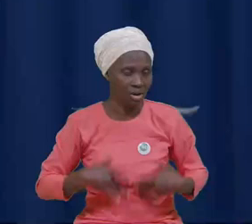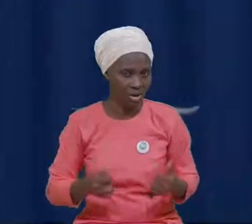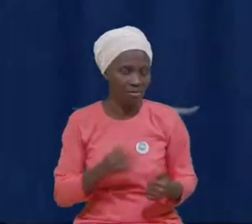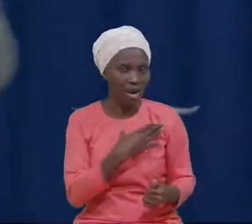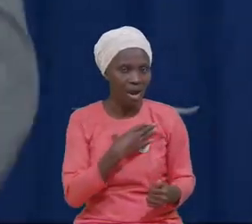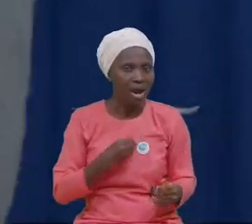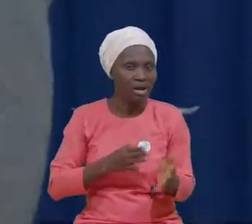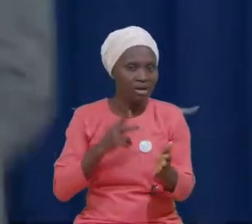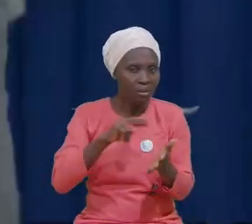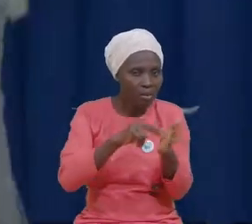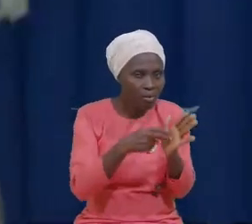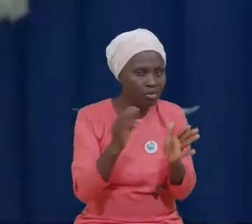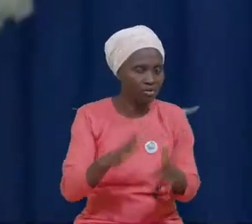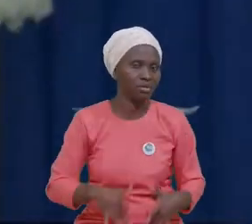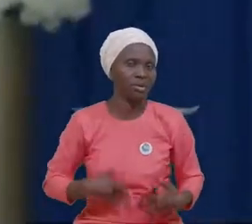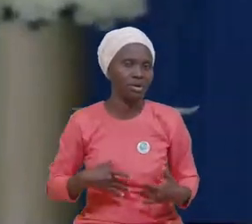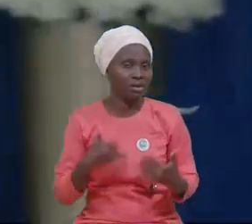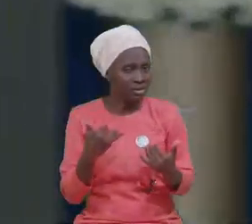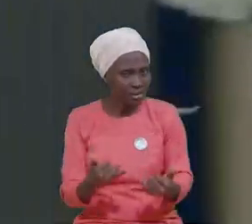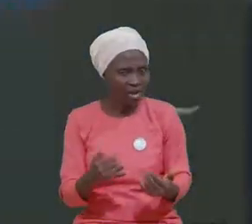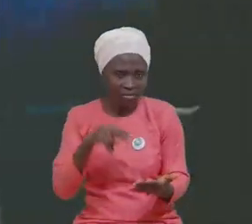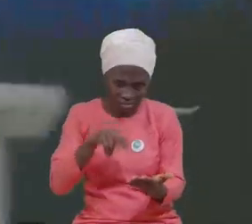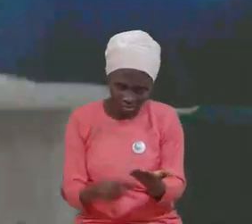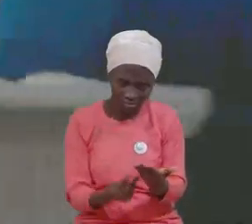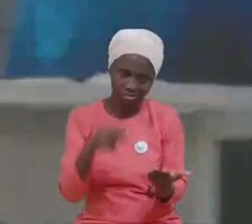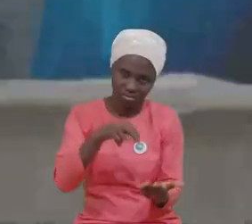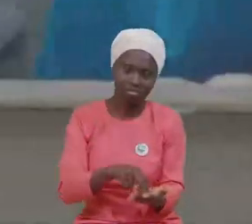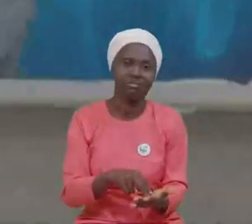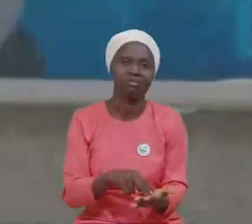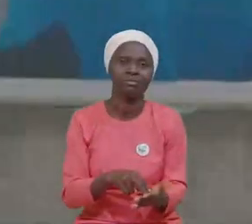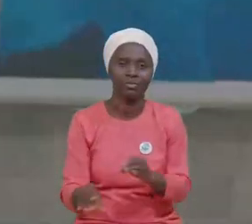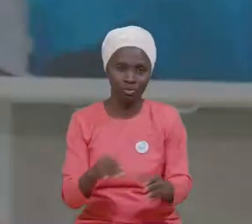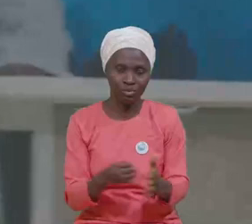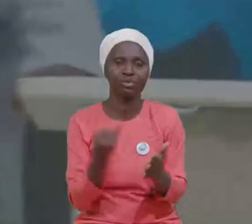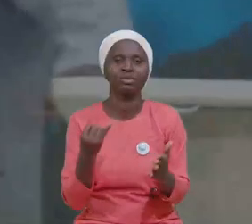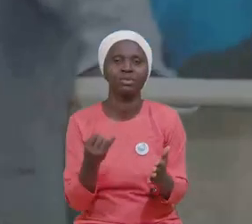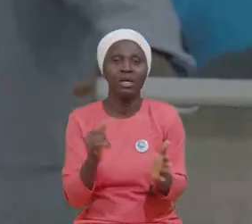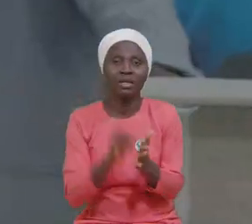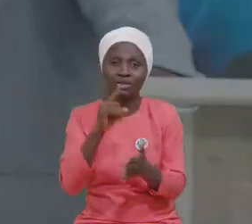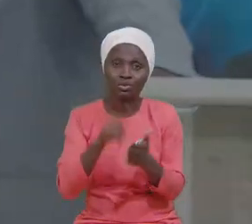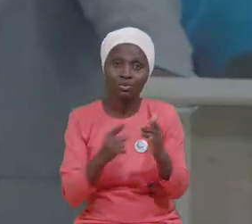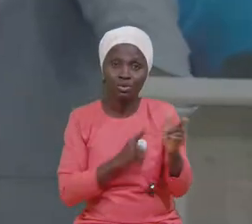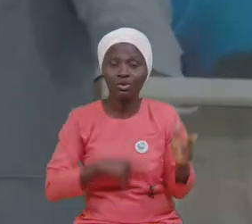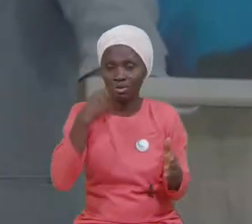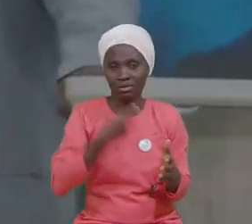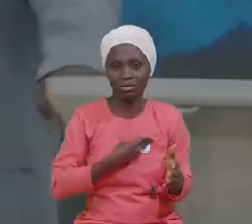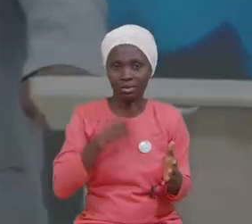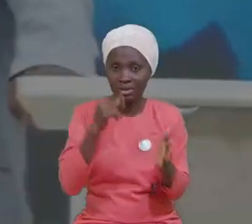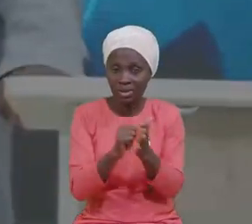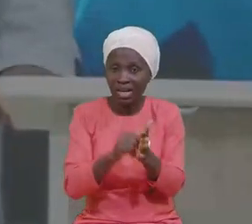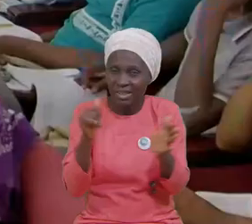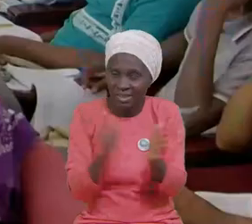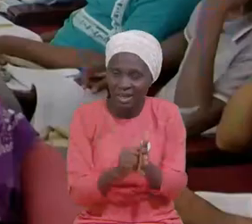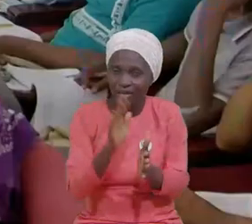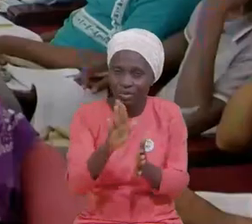de ta vie. Maintenant, lève-toi et fais-le. C'est ce que le Seigneur nous dit maintenant. Cette intention-là, transforme-la